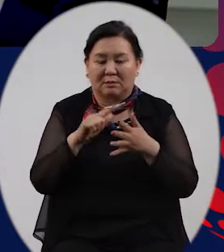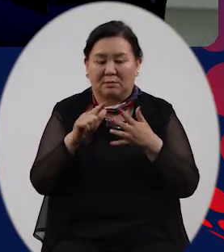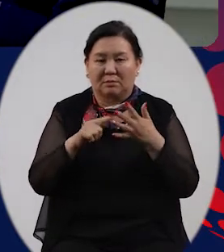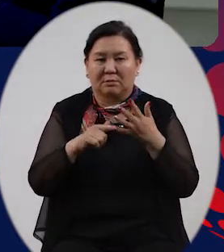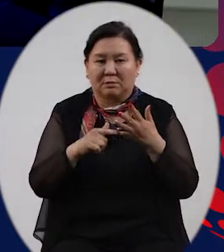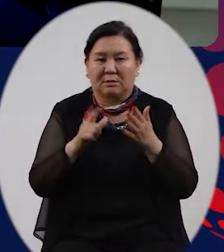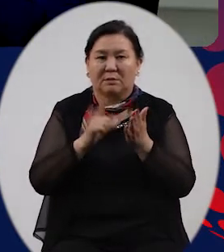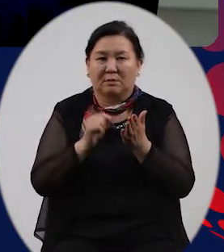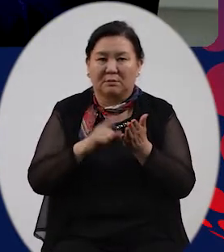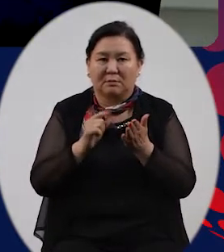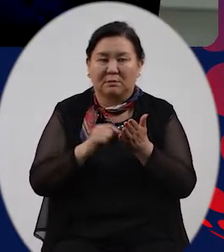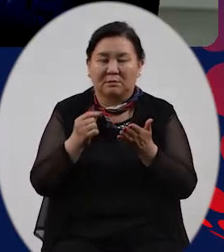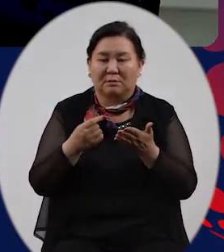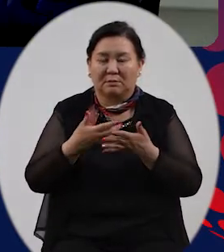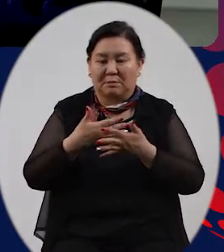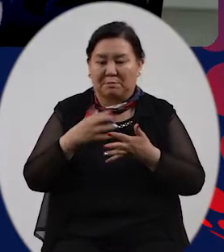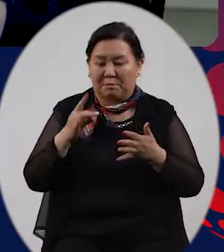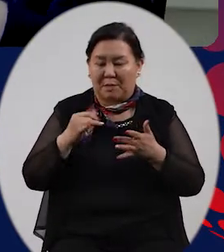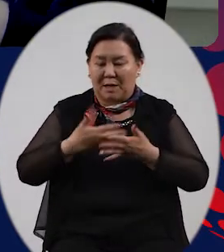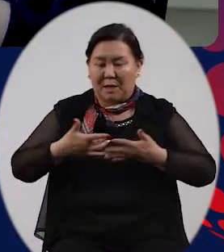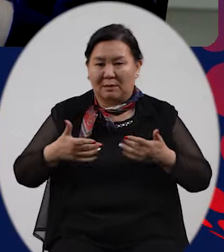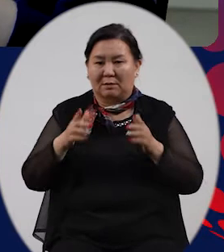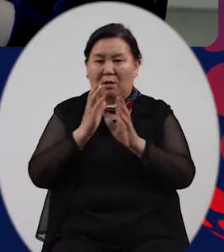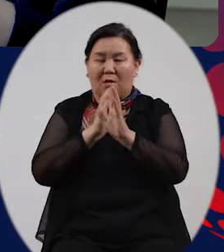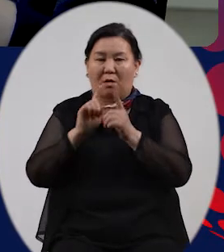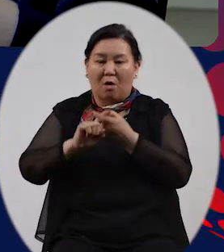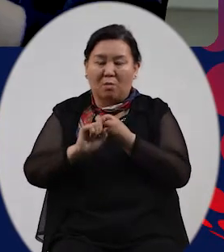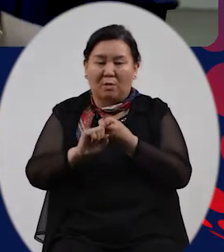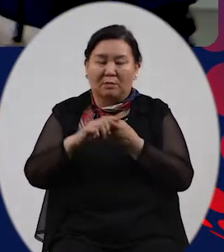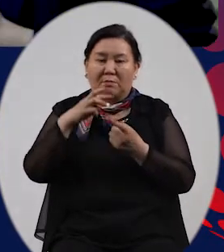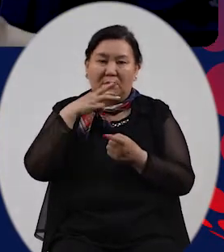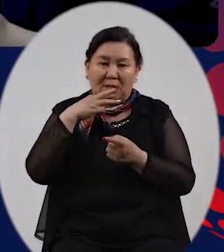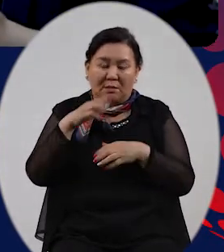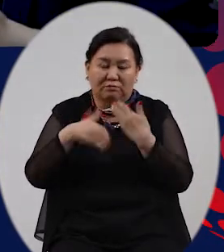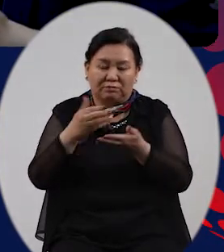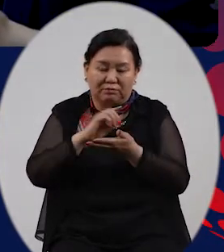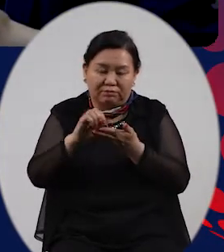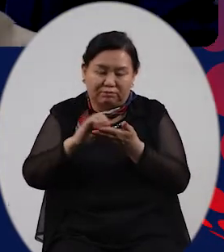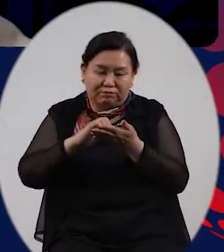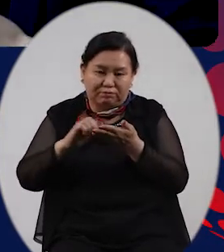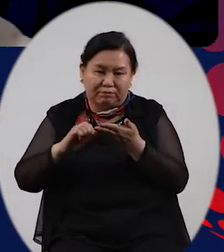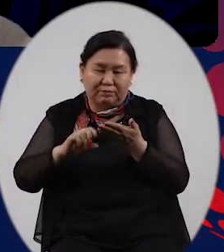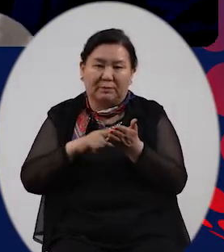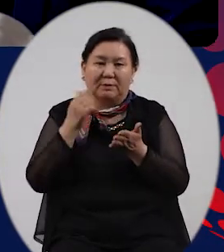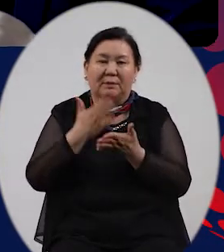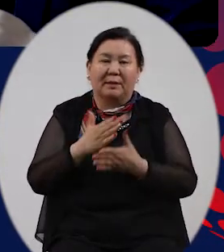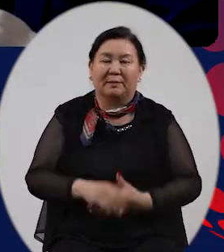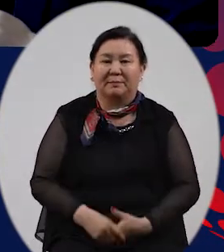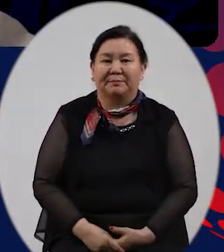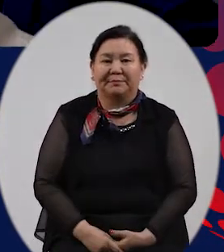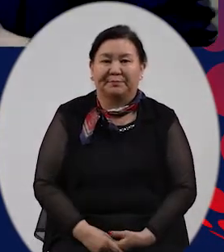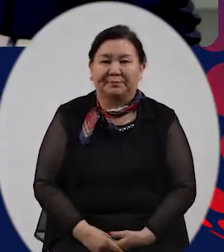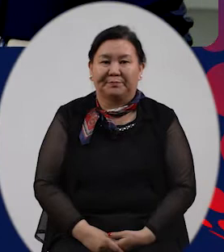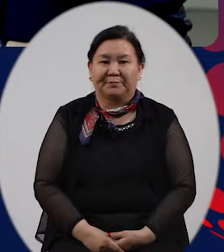шатад шаарлалтаа бараа бүтээгдэхүүнтэй холбоотой чагсаалтуудаа мэдээллүүдээ бол мэдүүлэгтэй бол тусгаж өгөх шаарлалтаа гэсэн үг